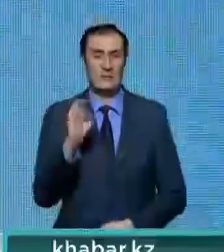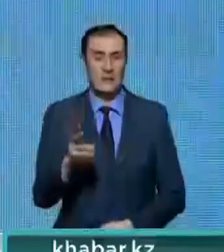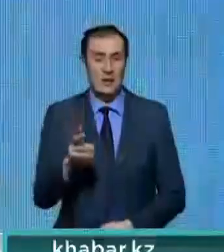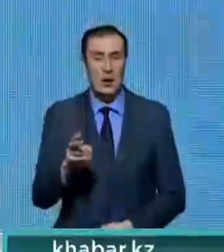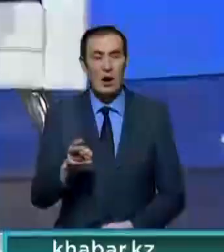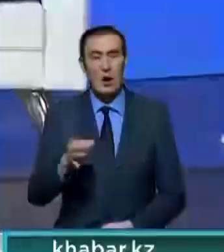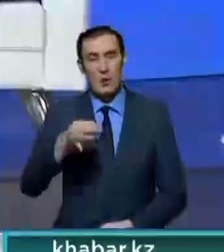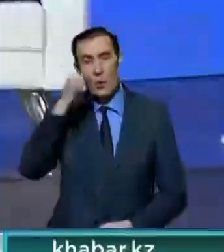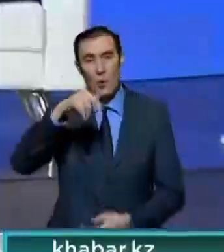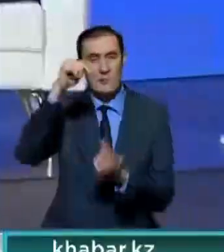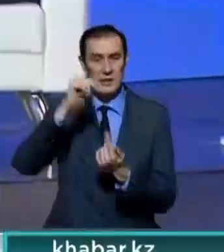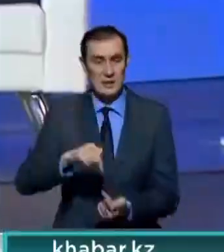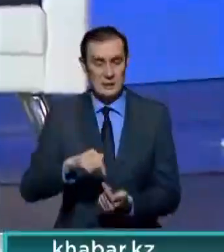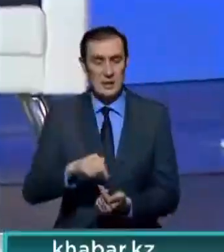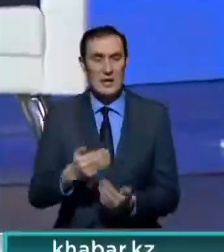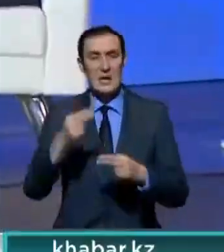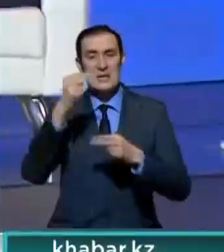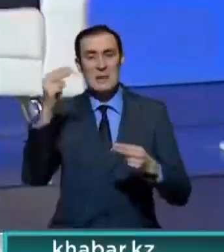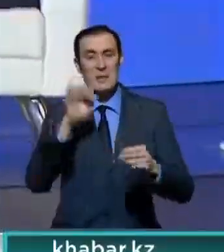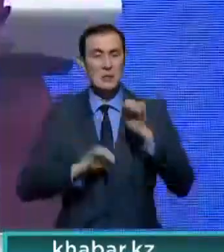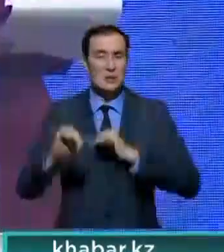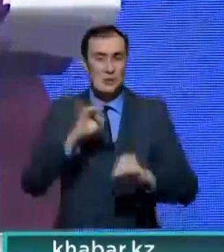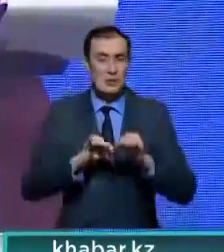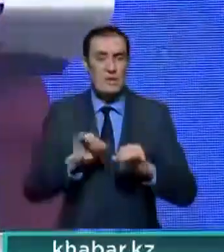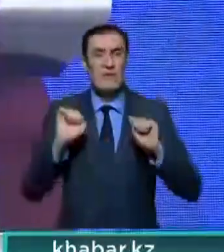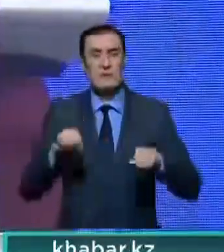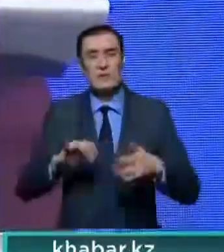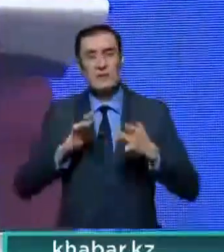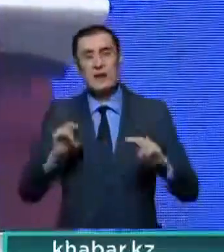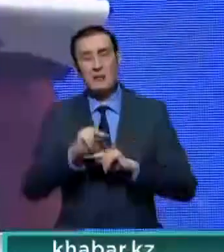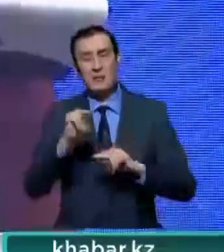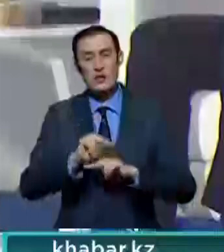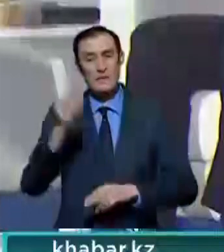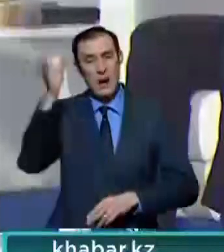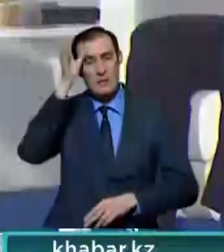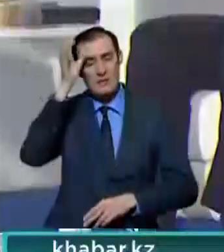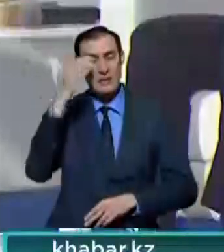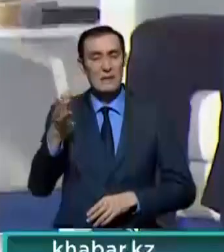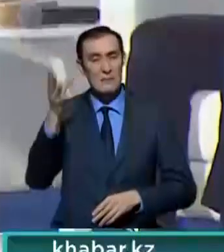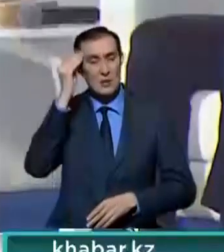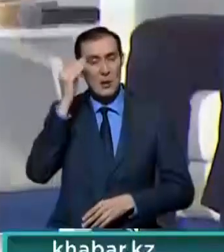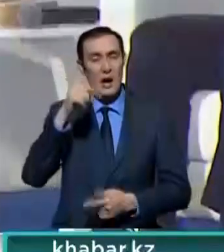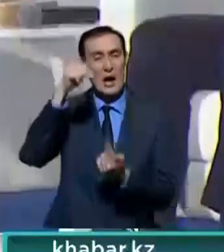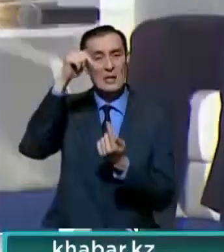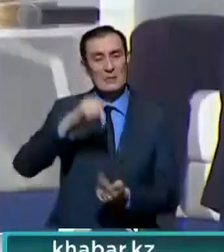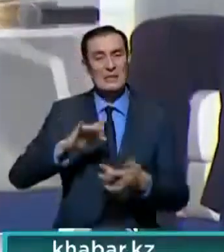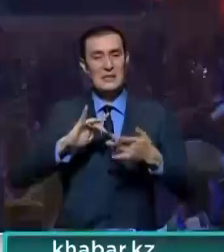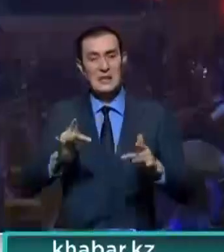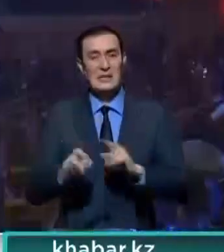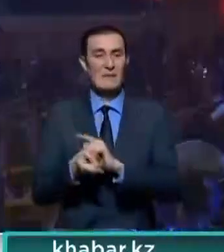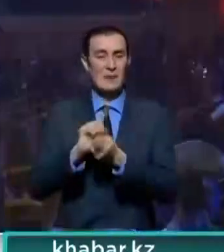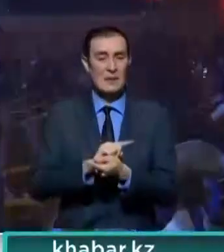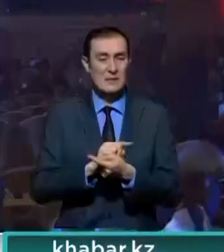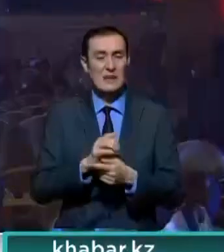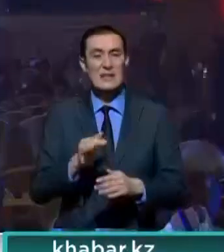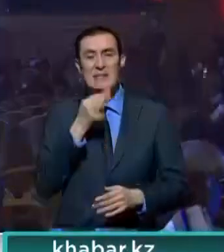универсальных компетенций. Основная тема дискуссии – возможности цифровых методик в образовании. По их мнению, именно адаптация к цифровой трансформации